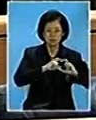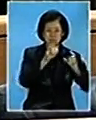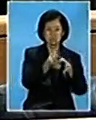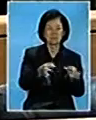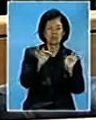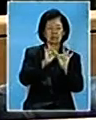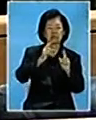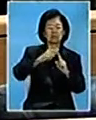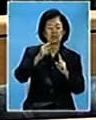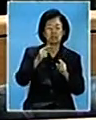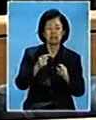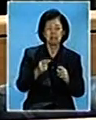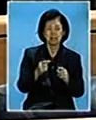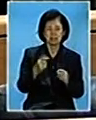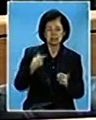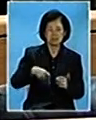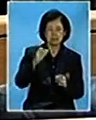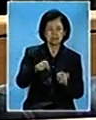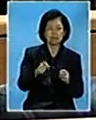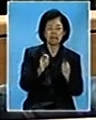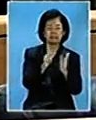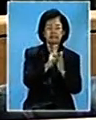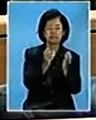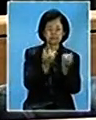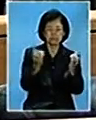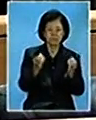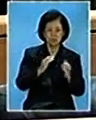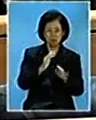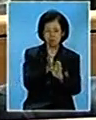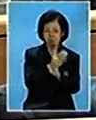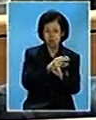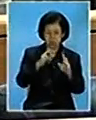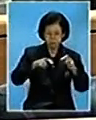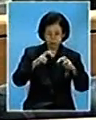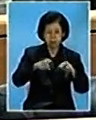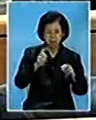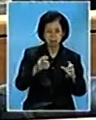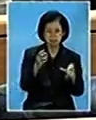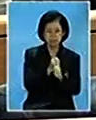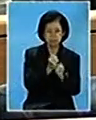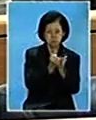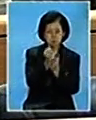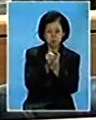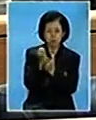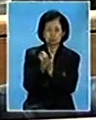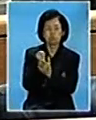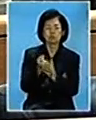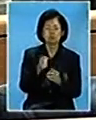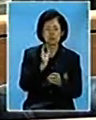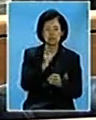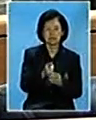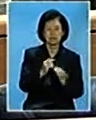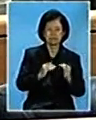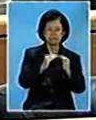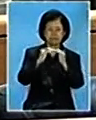รัฐธรรมนูญเนี่ยก่อนที่จะวินิจฉัยคดีอะไรก็ตามเนี่ยจะต้องยึดหลักความถูกต้องอย่างแท้จริงแล้วก็ยุติ